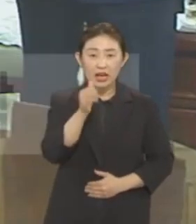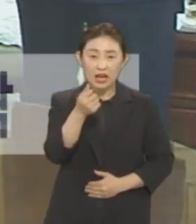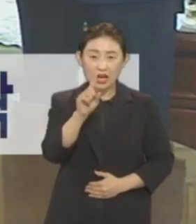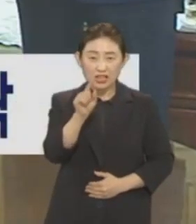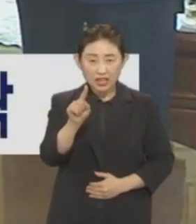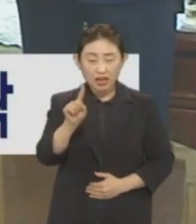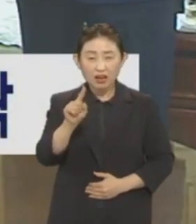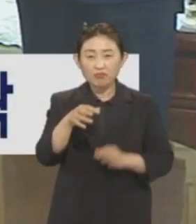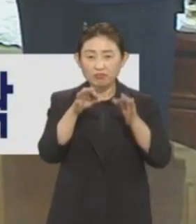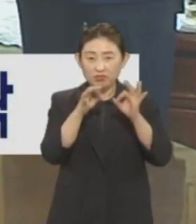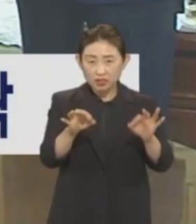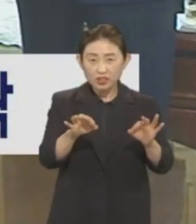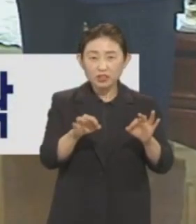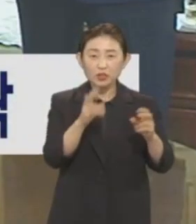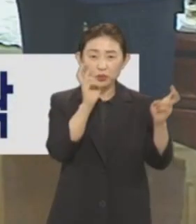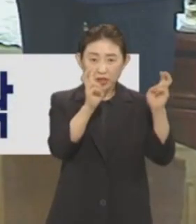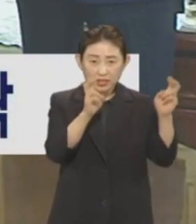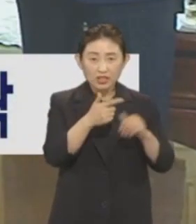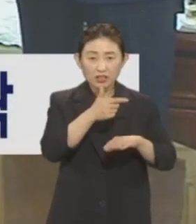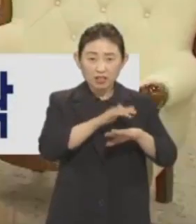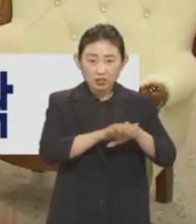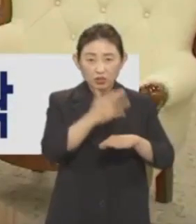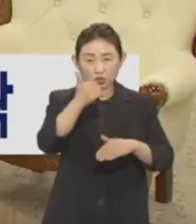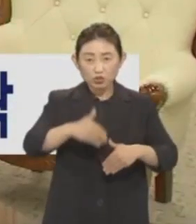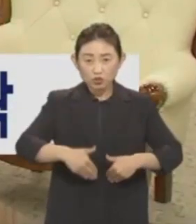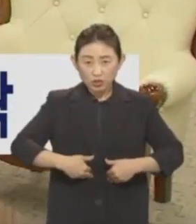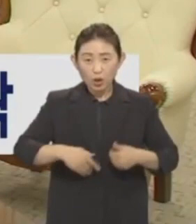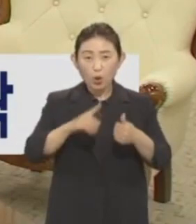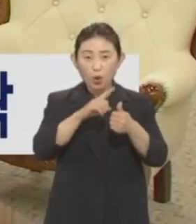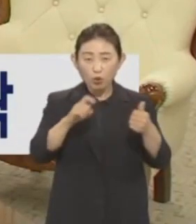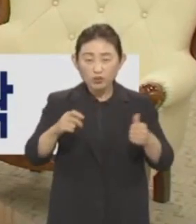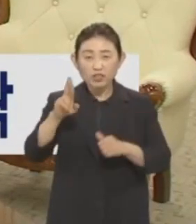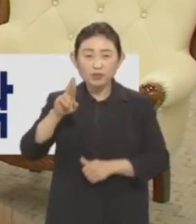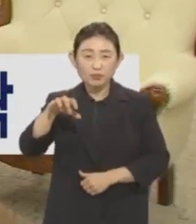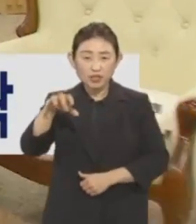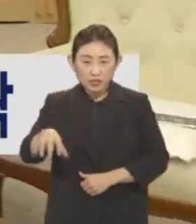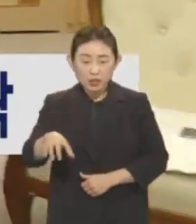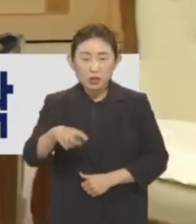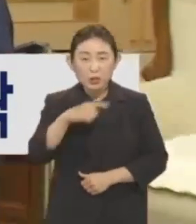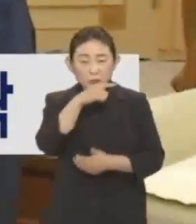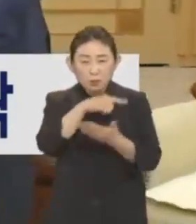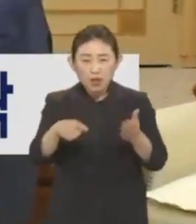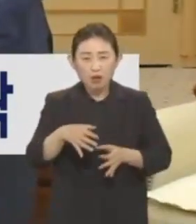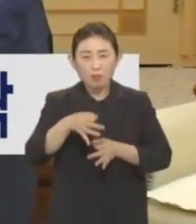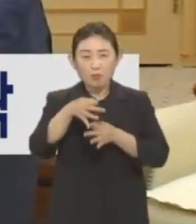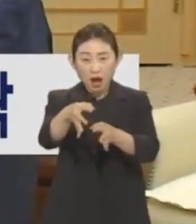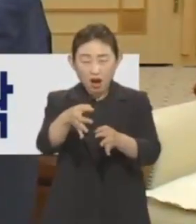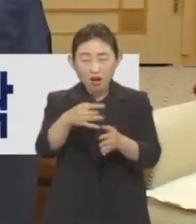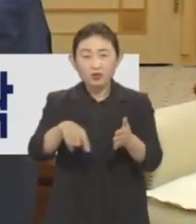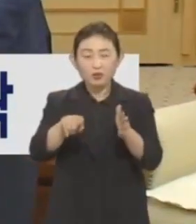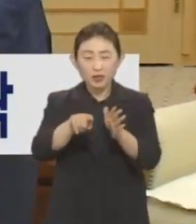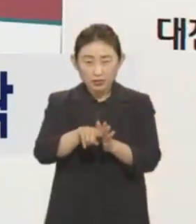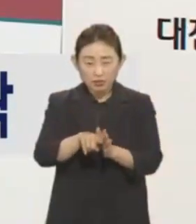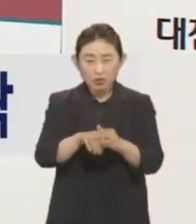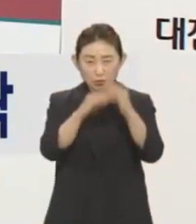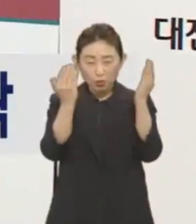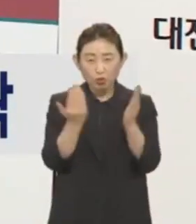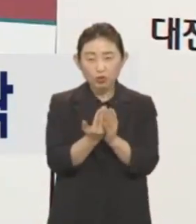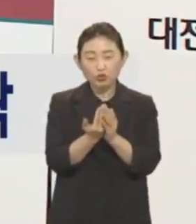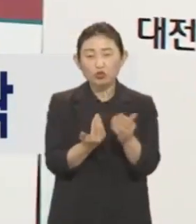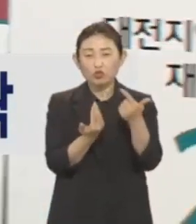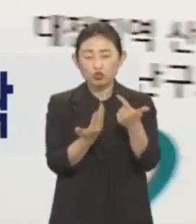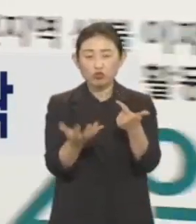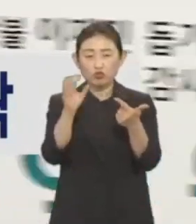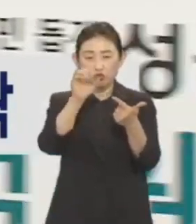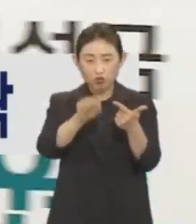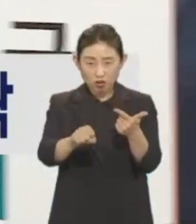하나금융그룹이 대전과 충남 홍성, 금산 등 지역 산불 피해 지원 성금으로 대한적십자사 대전세종지사와